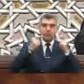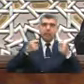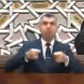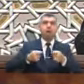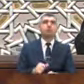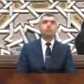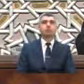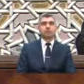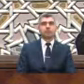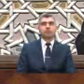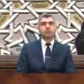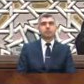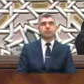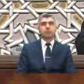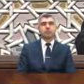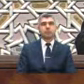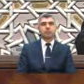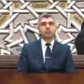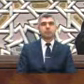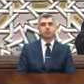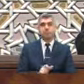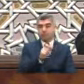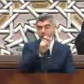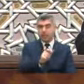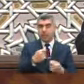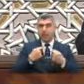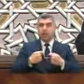شكرا. تفضل السيد رئيس.